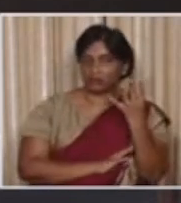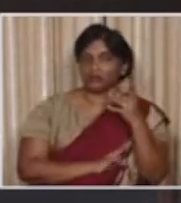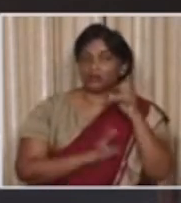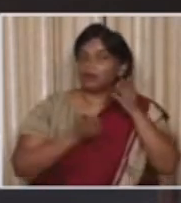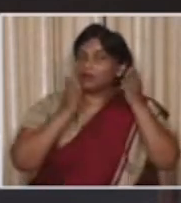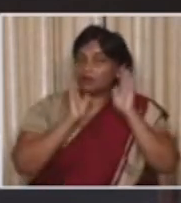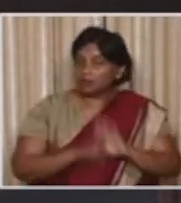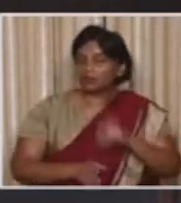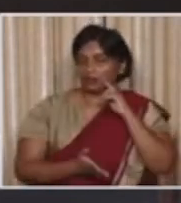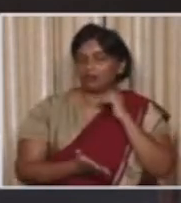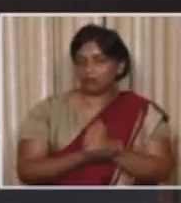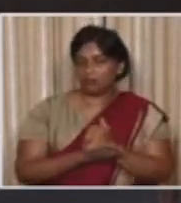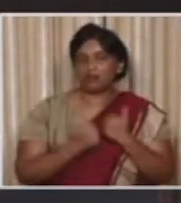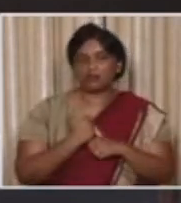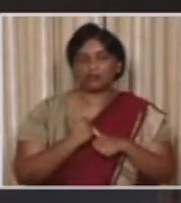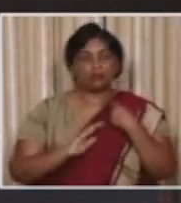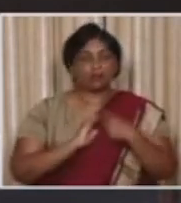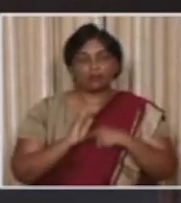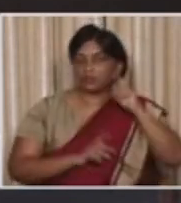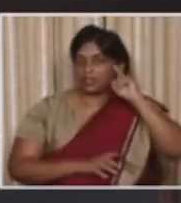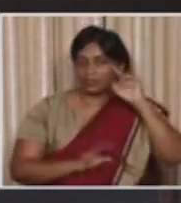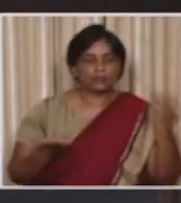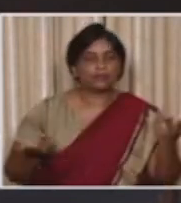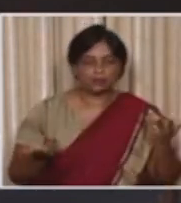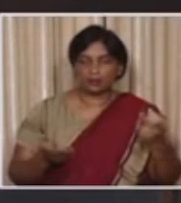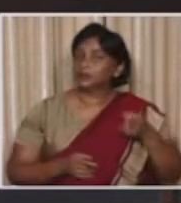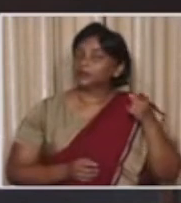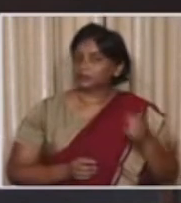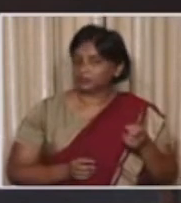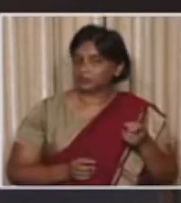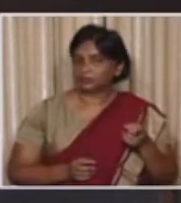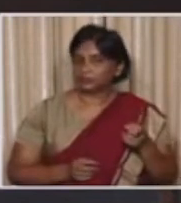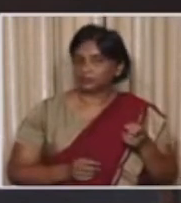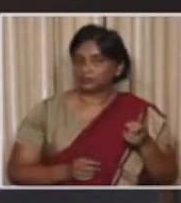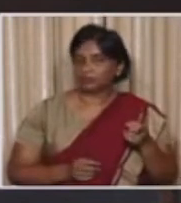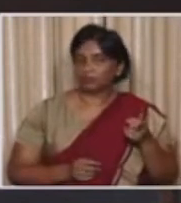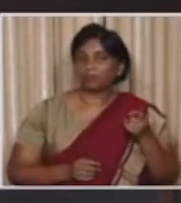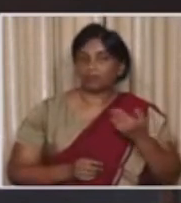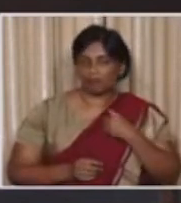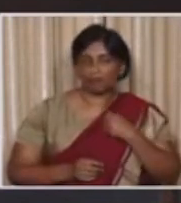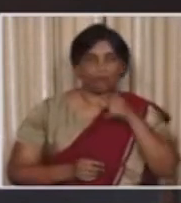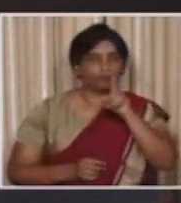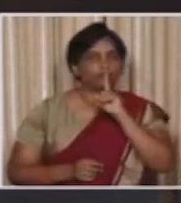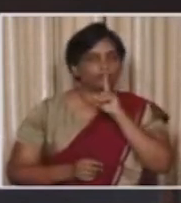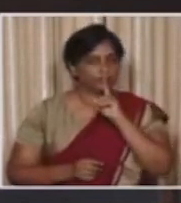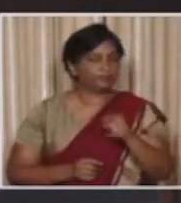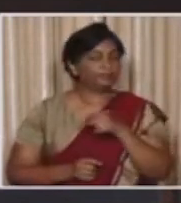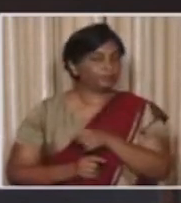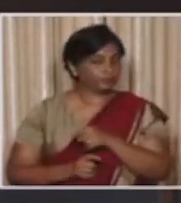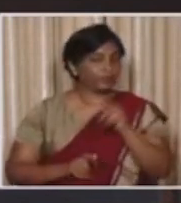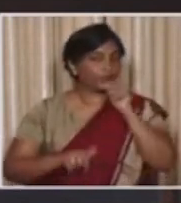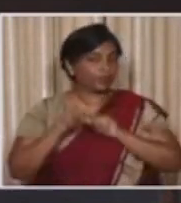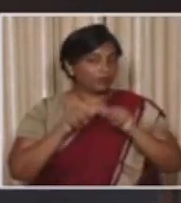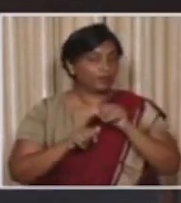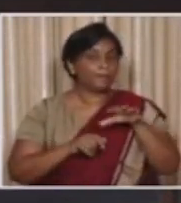මේක අන්තිමම අමාරු දෙයක් කරන්න ලංකාවේ හිතන්නවත් බෑ. එතකොට මම ඔබතුමාගෙන් ඉල්ලනවා දැන් මේ